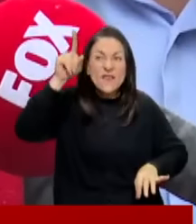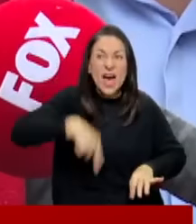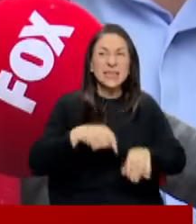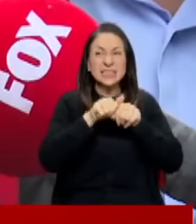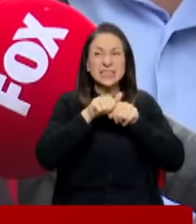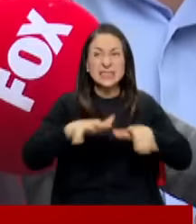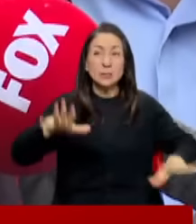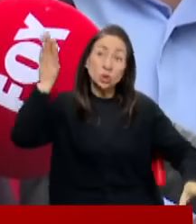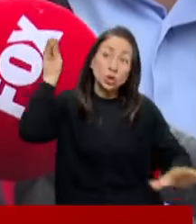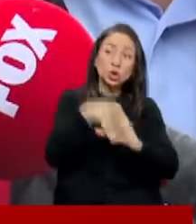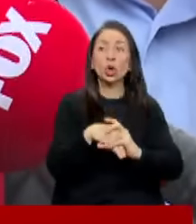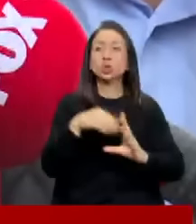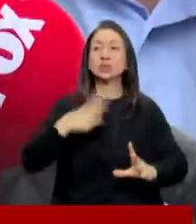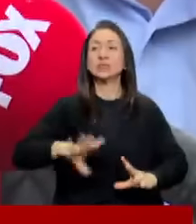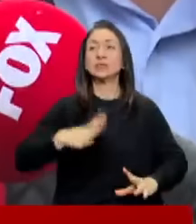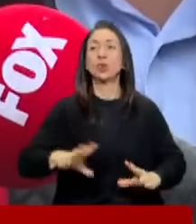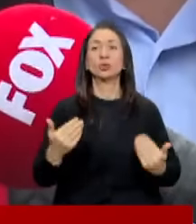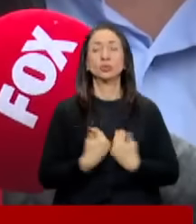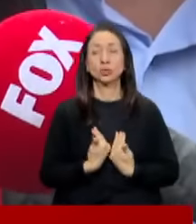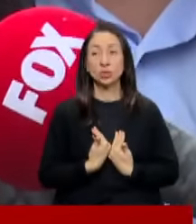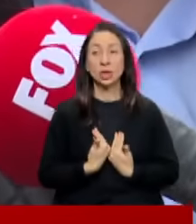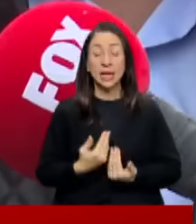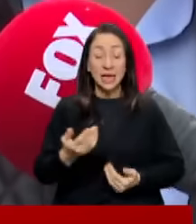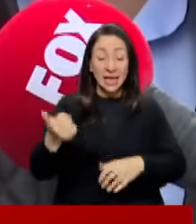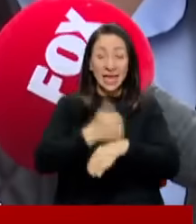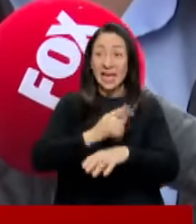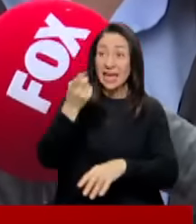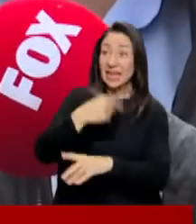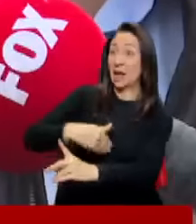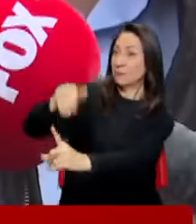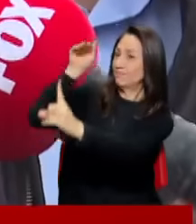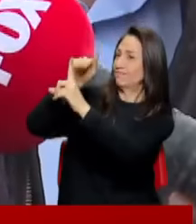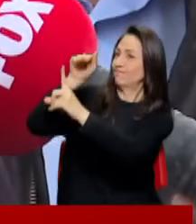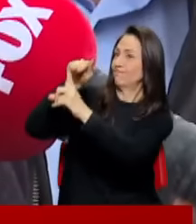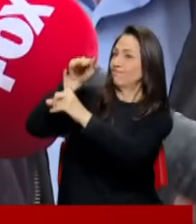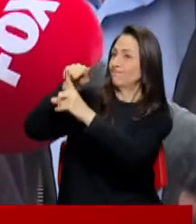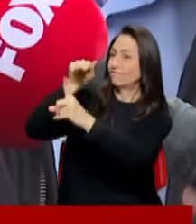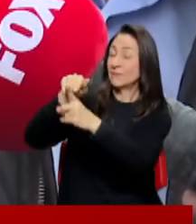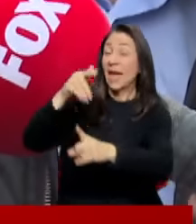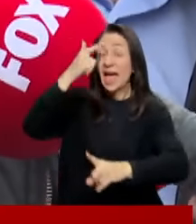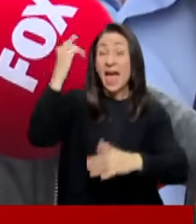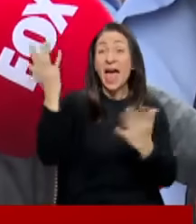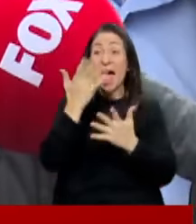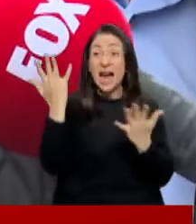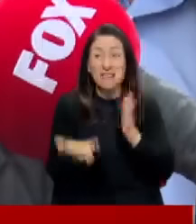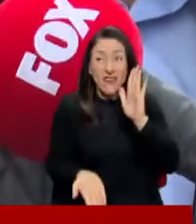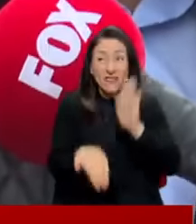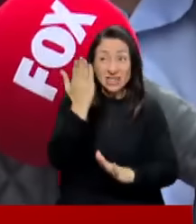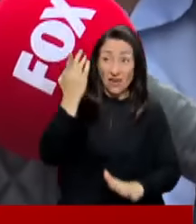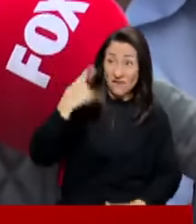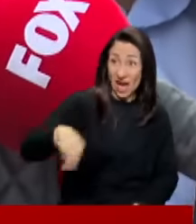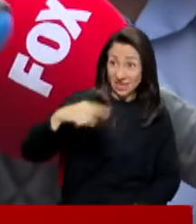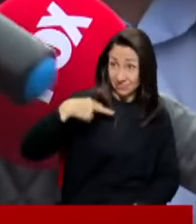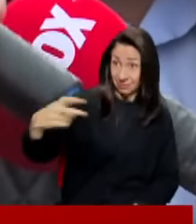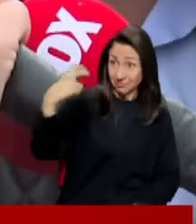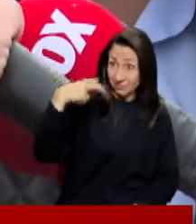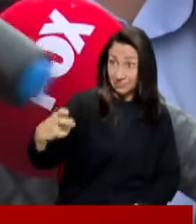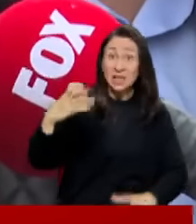sistemine son vermek istiyoruz. İktidara da sesleniyoruz. Eğer daha fazla vergi